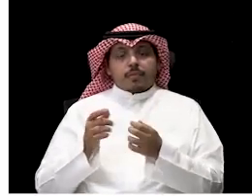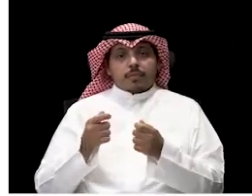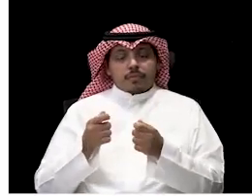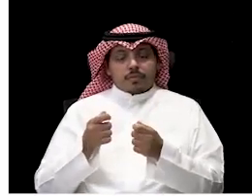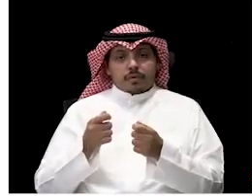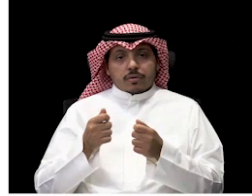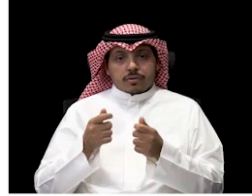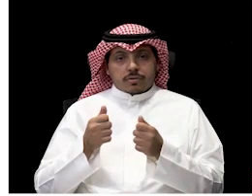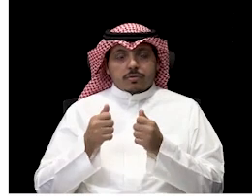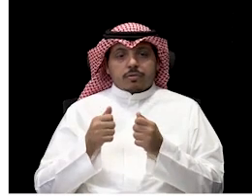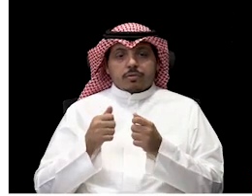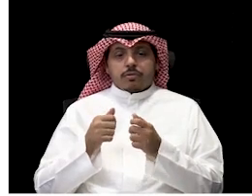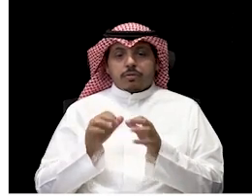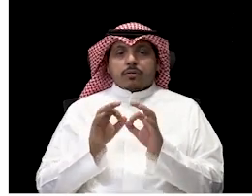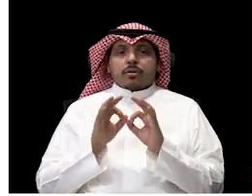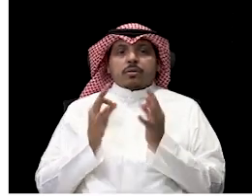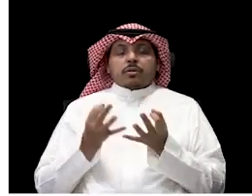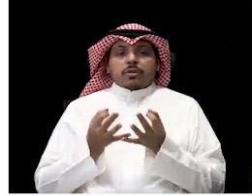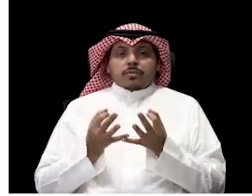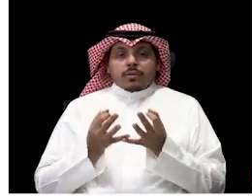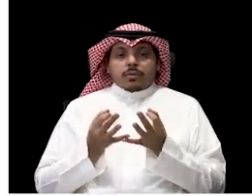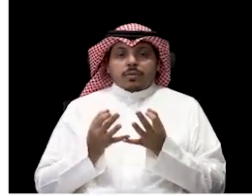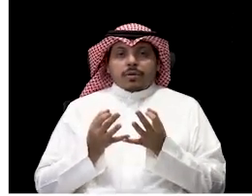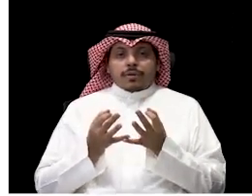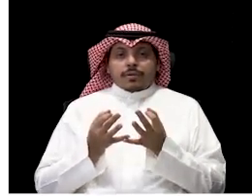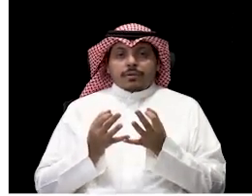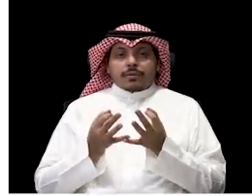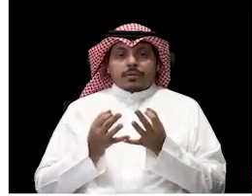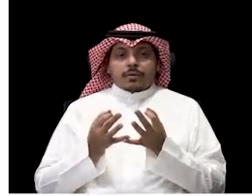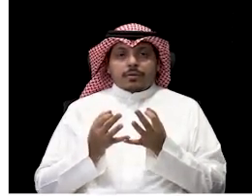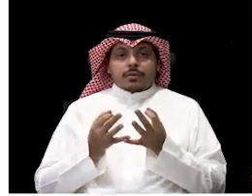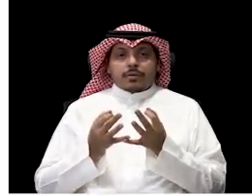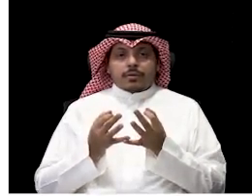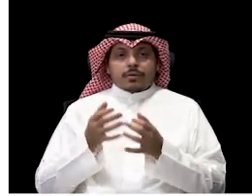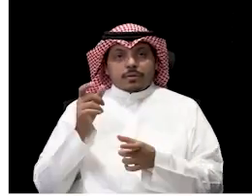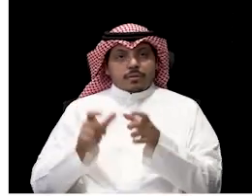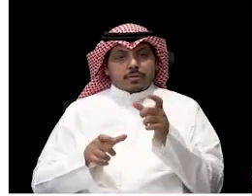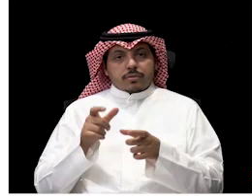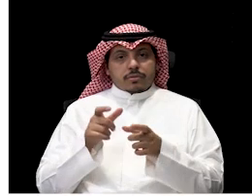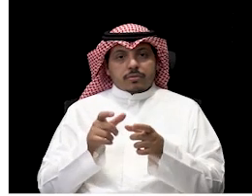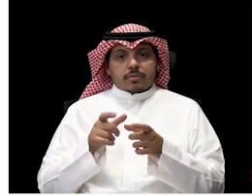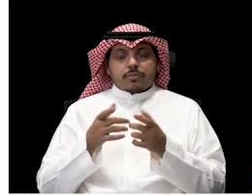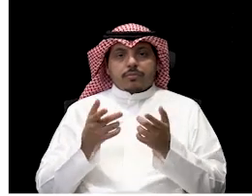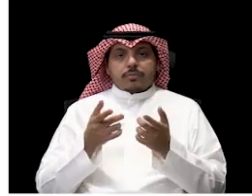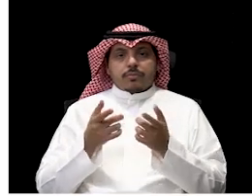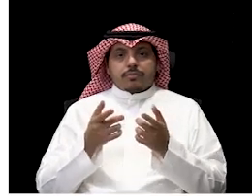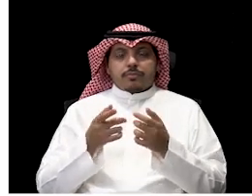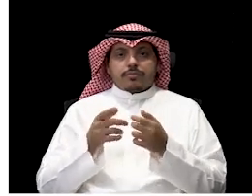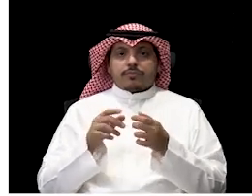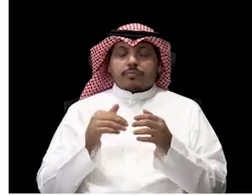اقتصادية، ثم نقول اجتماعية، لأنها ماذا؟ تتعلق بحالة الأفراد وتؤثر عليهم.